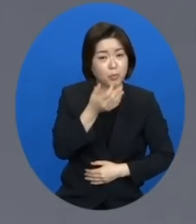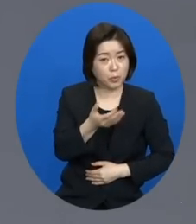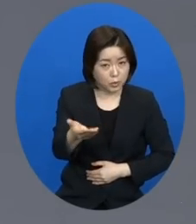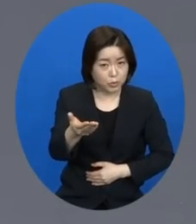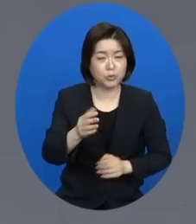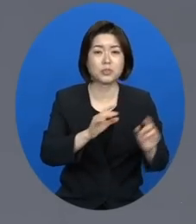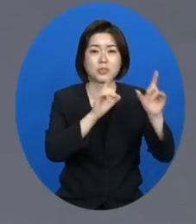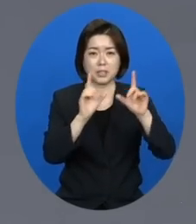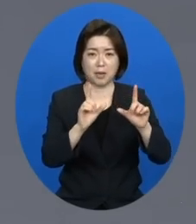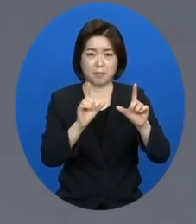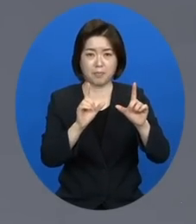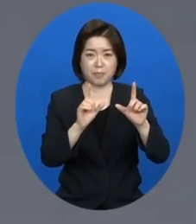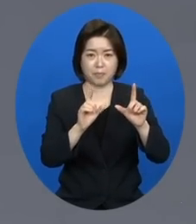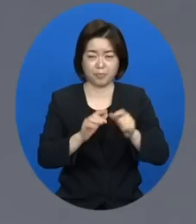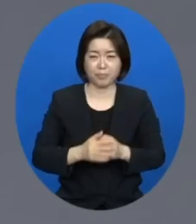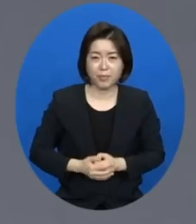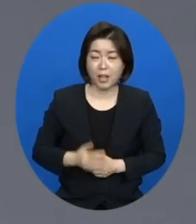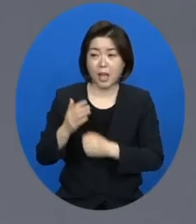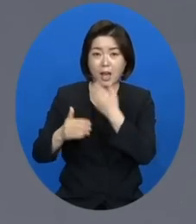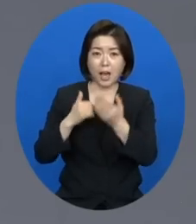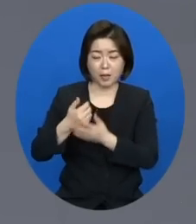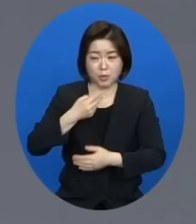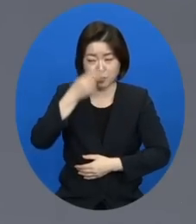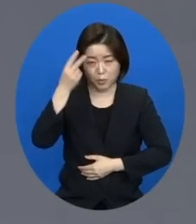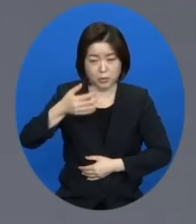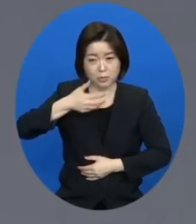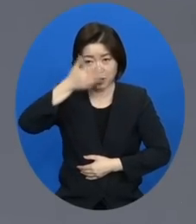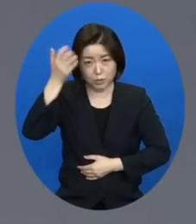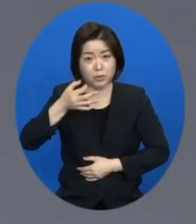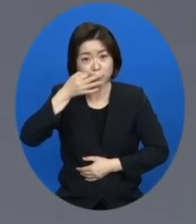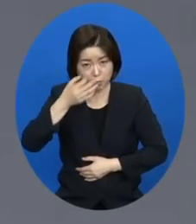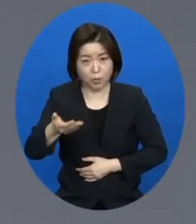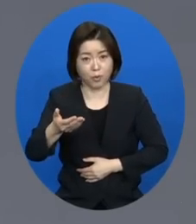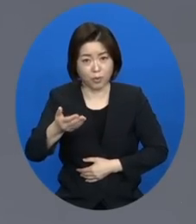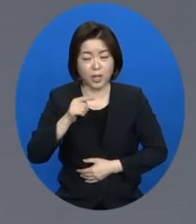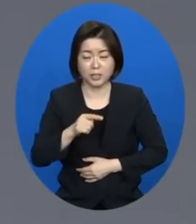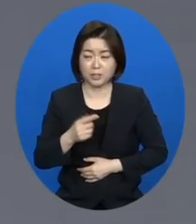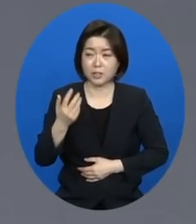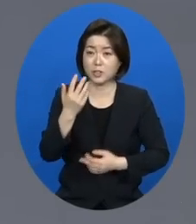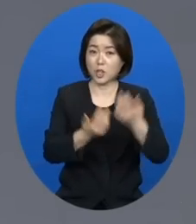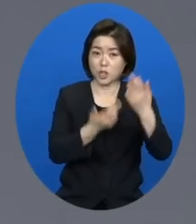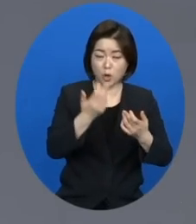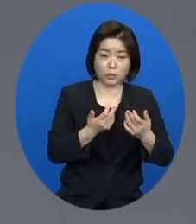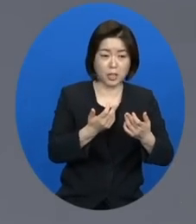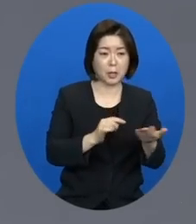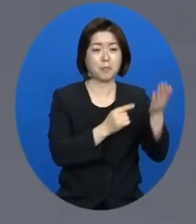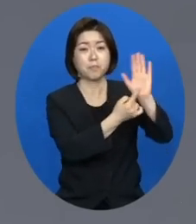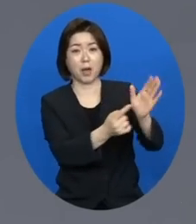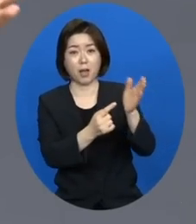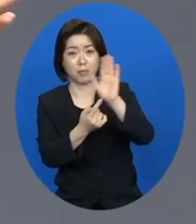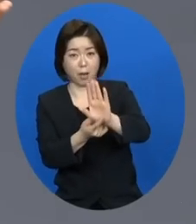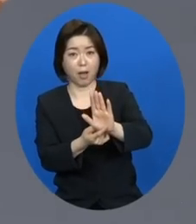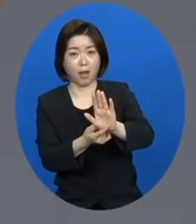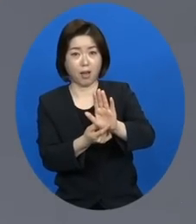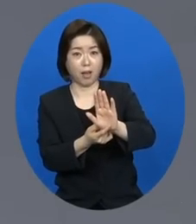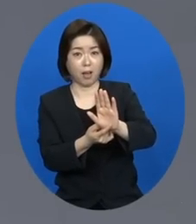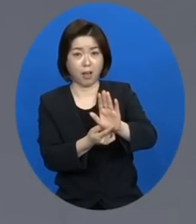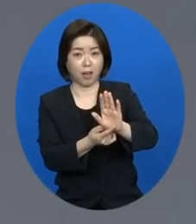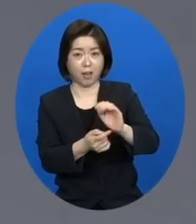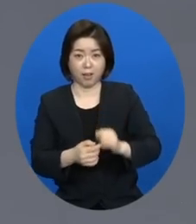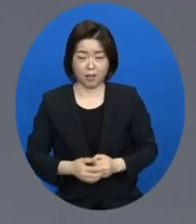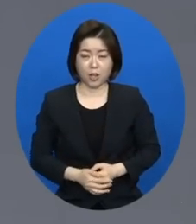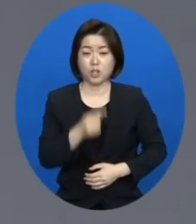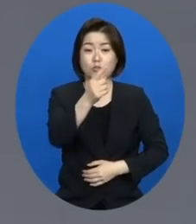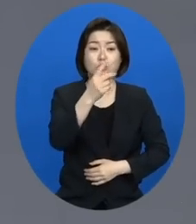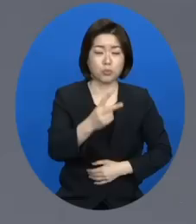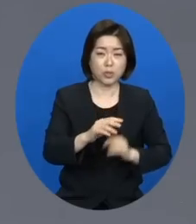삶이었습니다. 하나님께서 요셉의 꿈을 보여주셨죠. 그리고 그것을 형들에게 드러내 보였습니다. 두